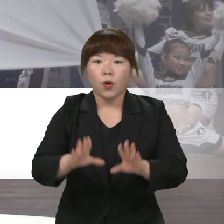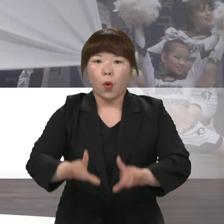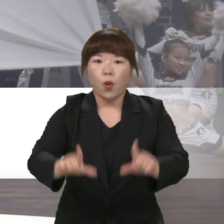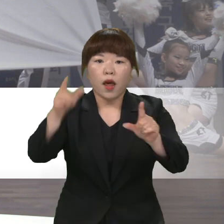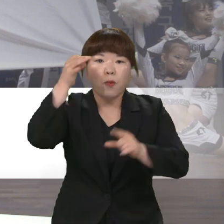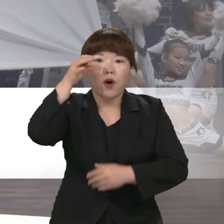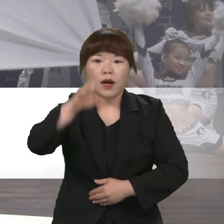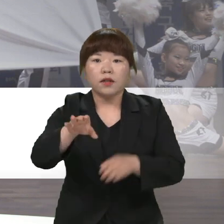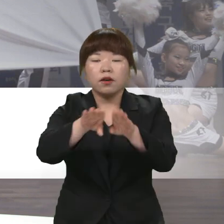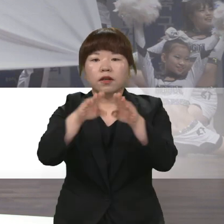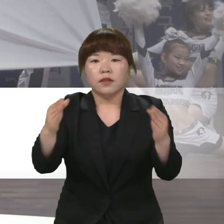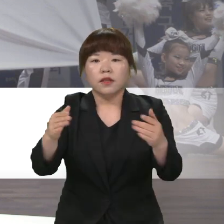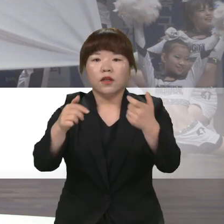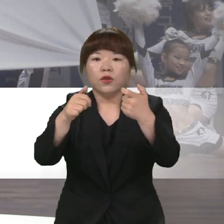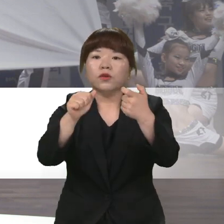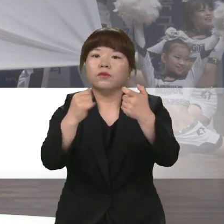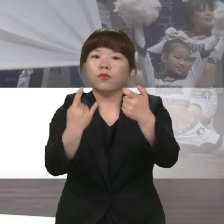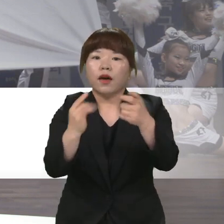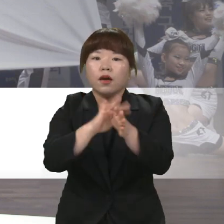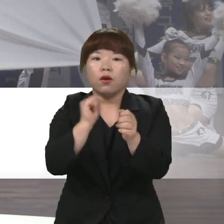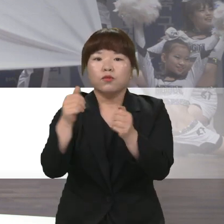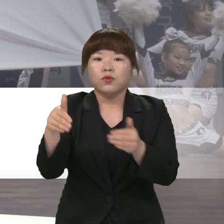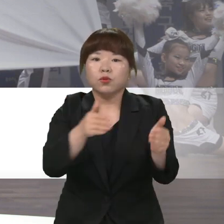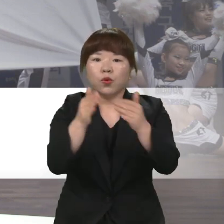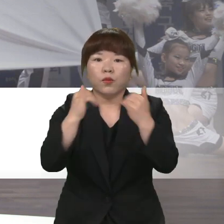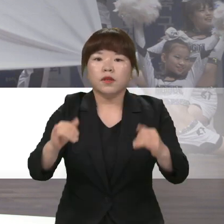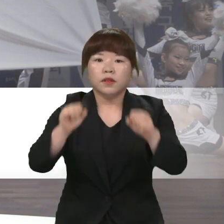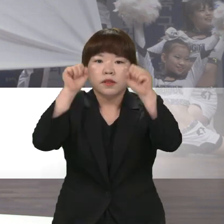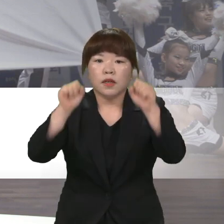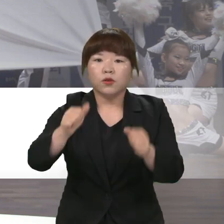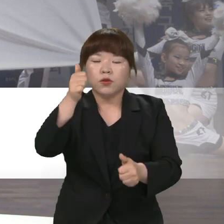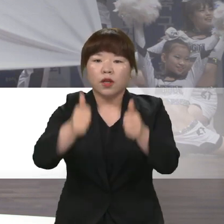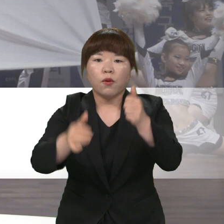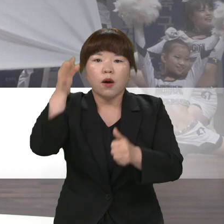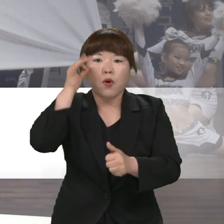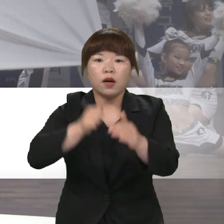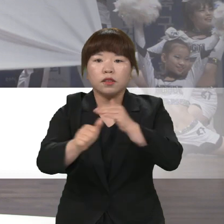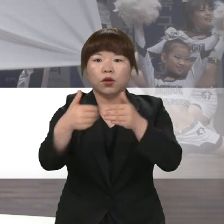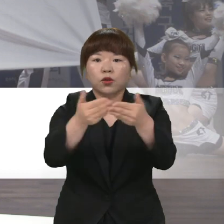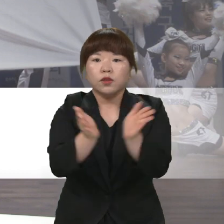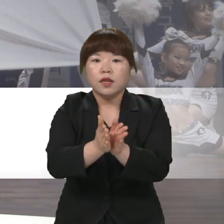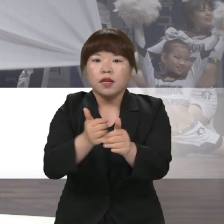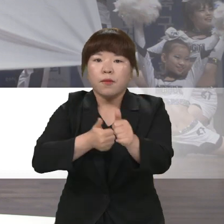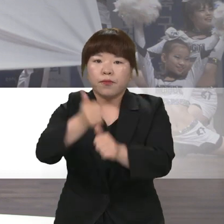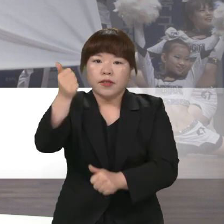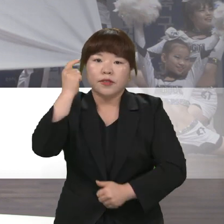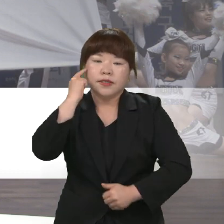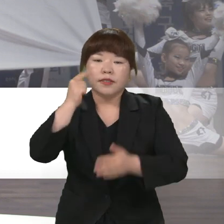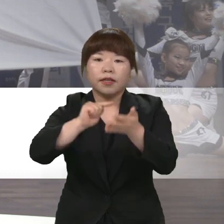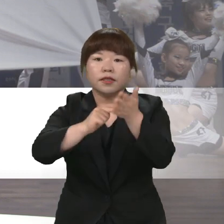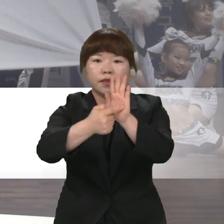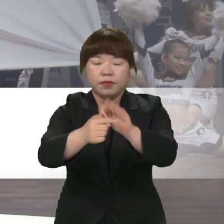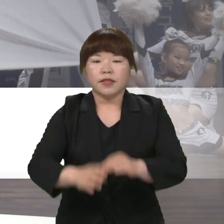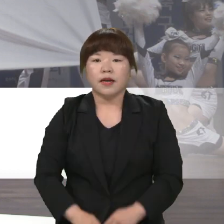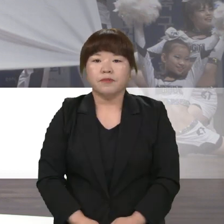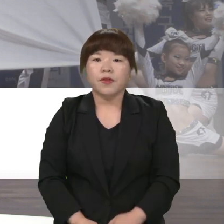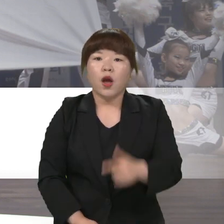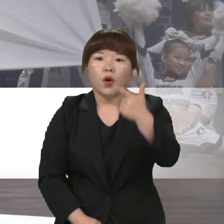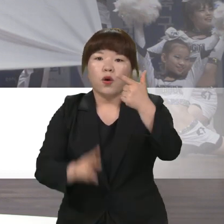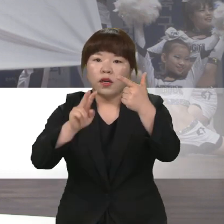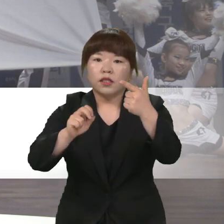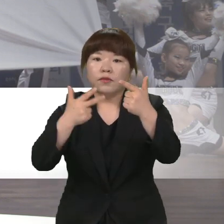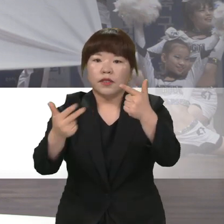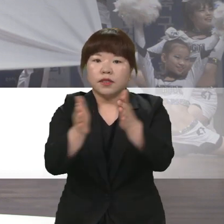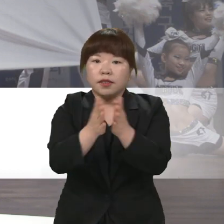올해 포항에서 개최되는 차 60회 경북 도민 체육대회 포항시 선수단이 필승 의지를 다졌습니다 지난 27일